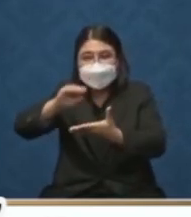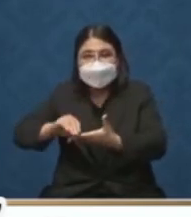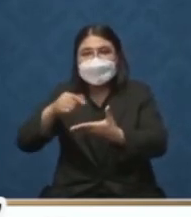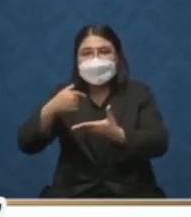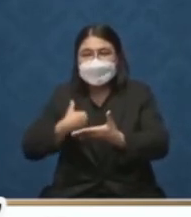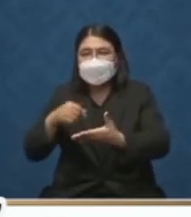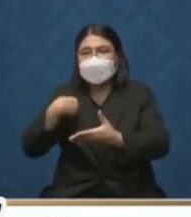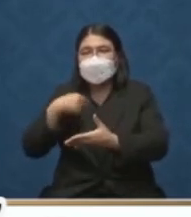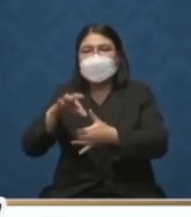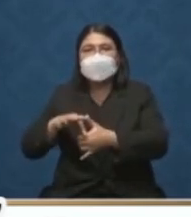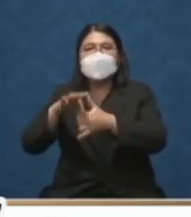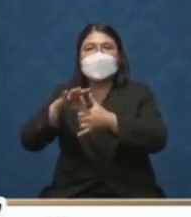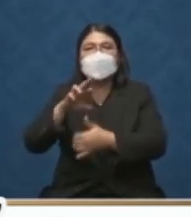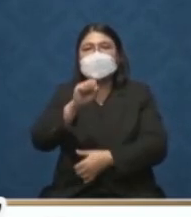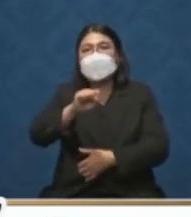เสนอขึ้นมา